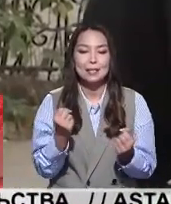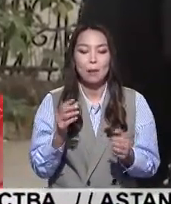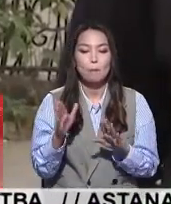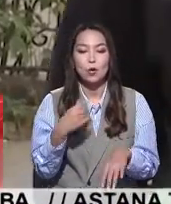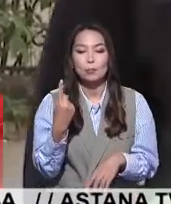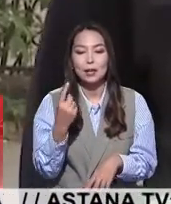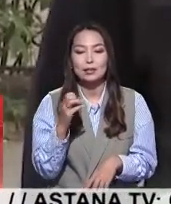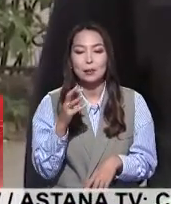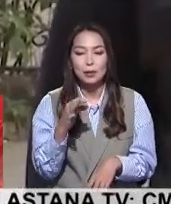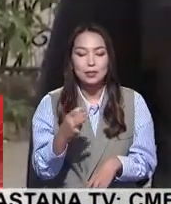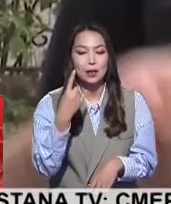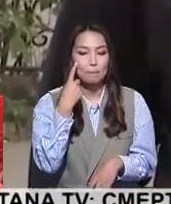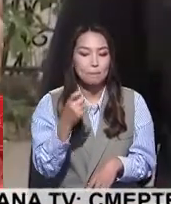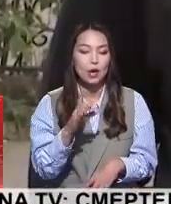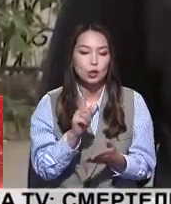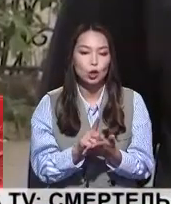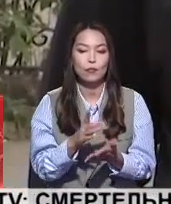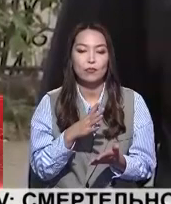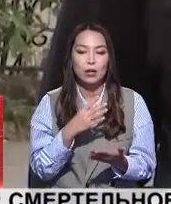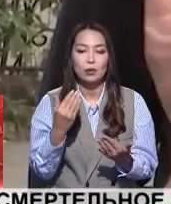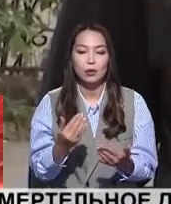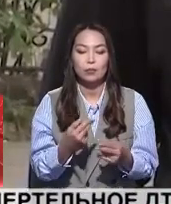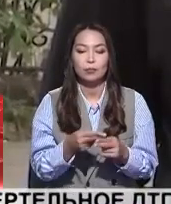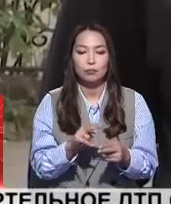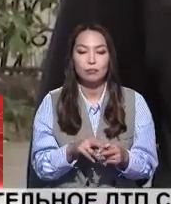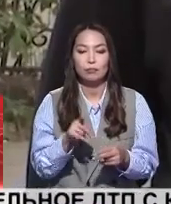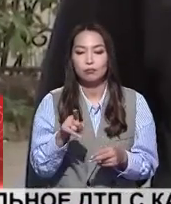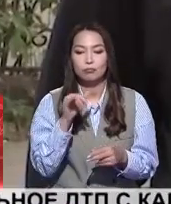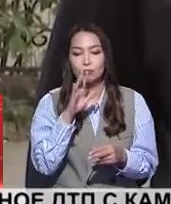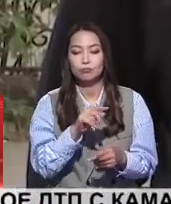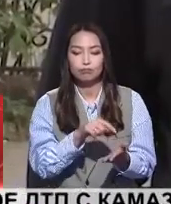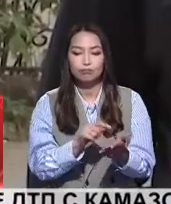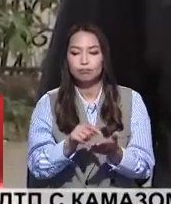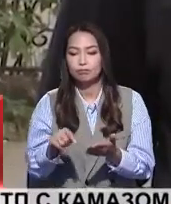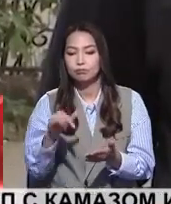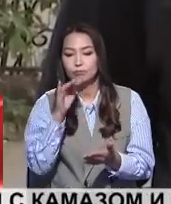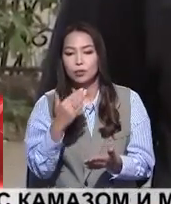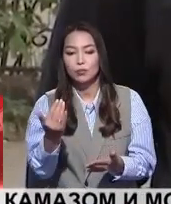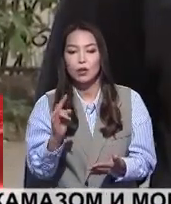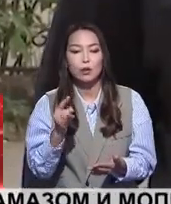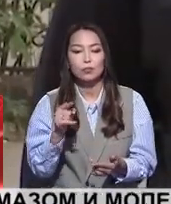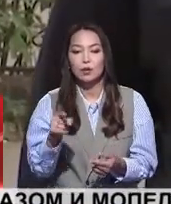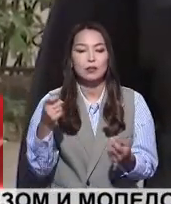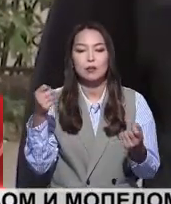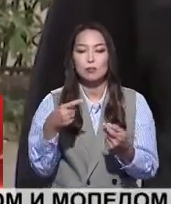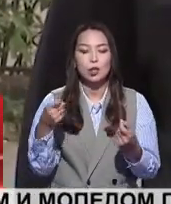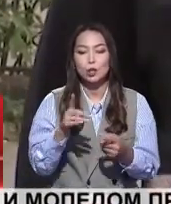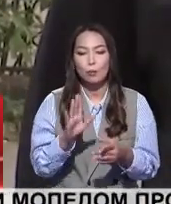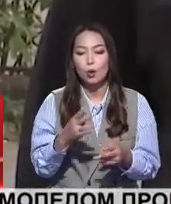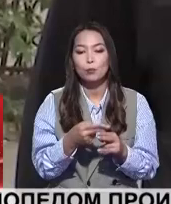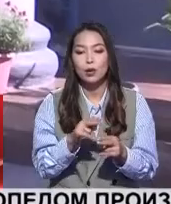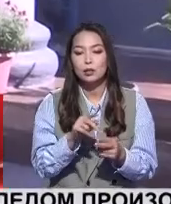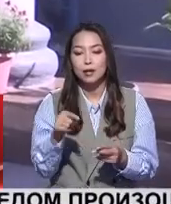семестра отбирать. Мы же все студентами были. Ваш ребенок хромает по этому предмету. Ваш ребенок, он не соответствует по этому. Мы должны